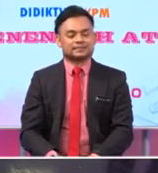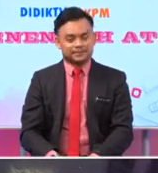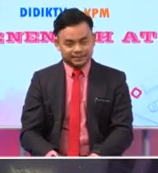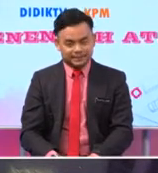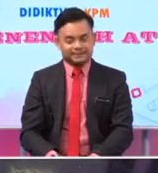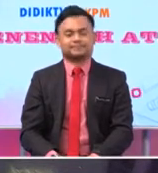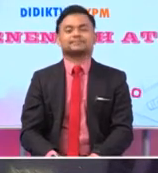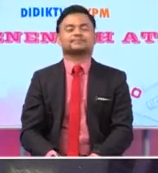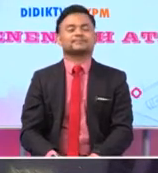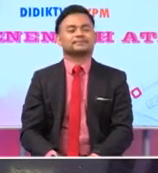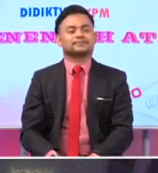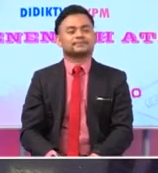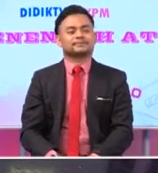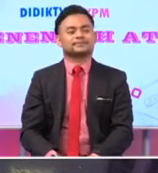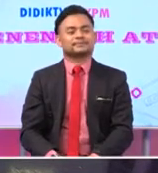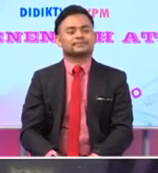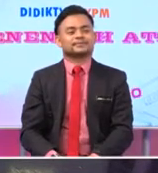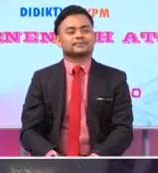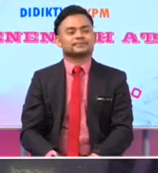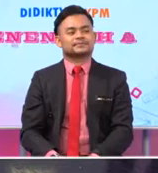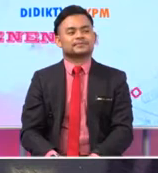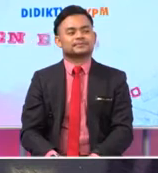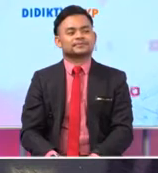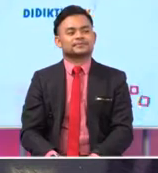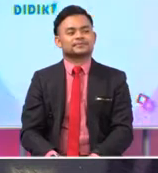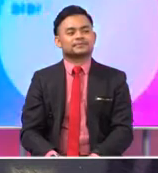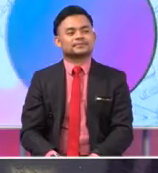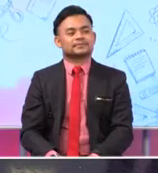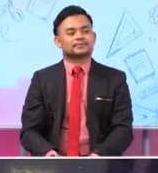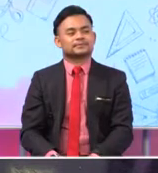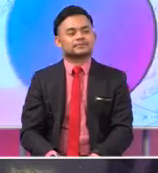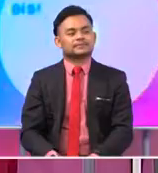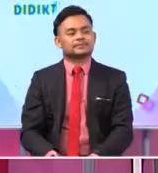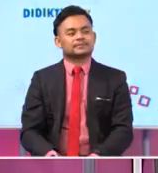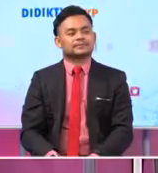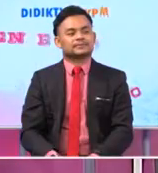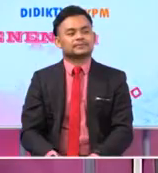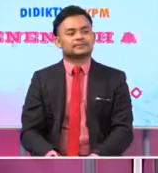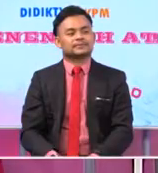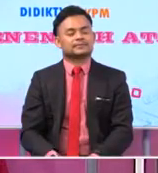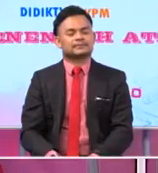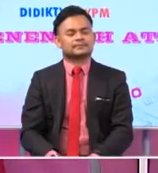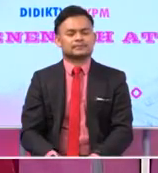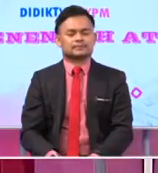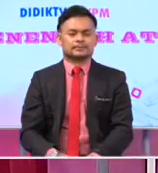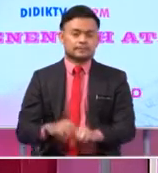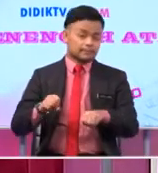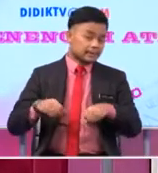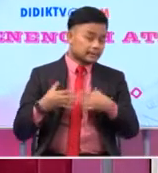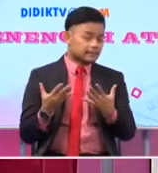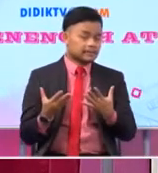kedua oke Ayi by seterusnya ah Bagaimana cara